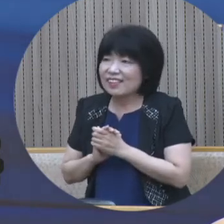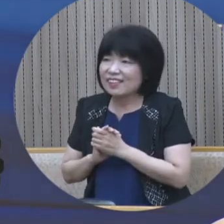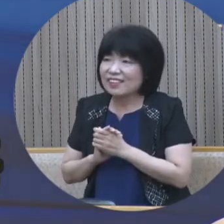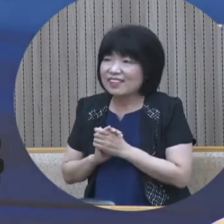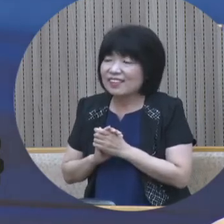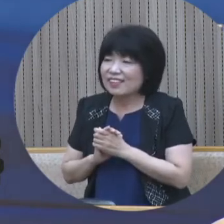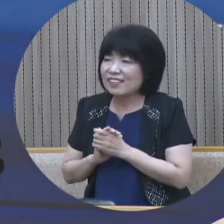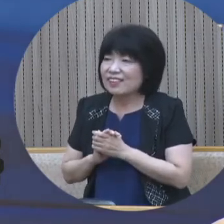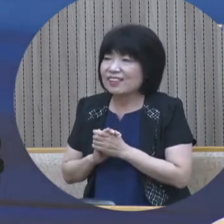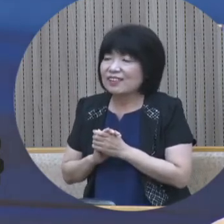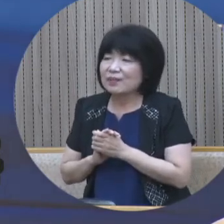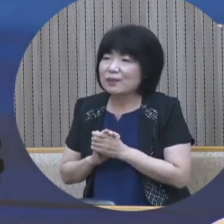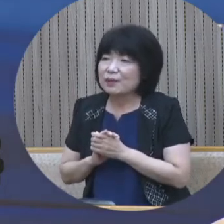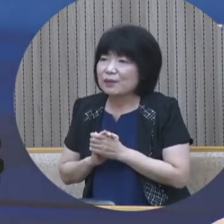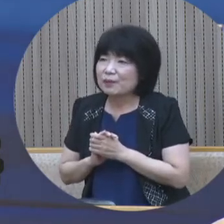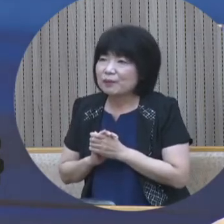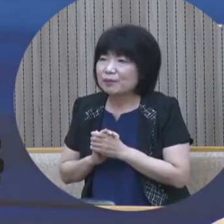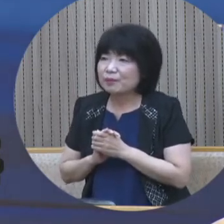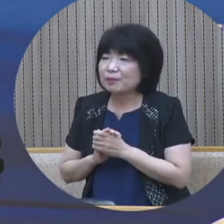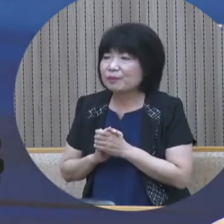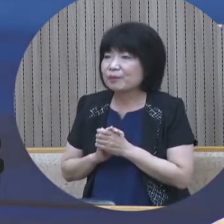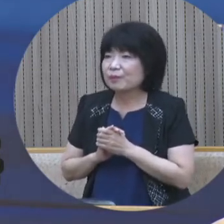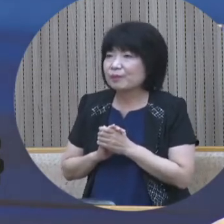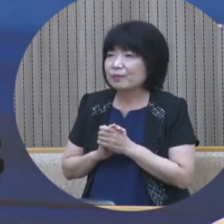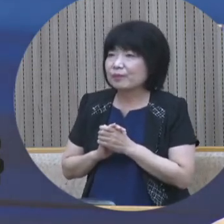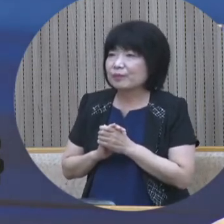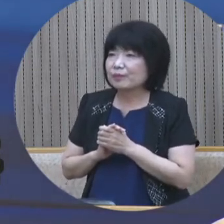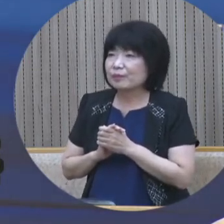그렇게 했는데